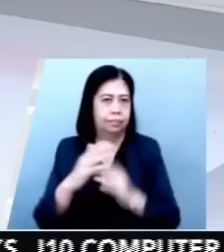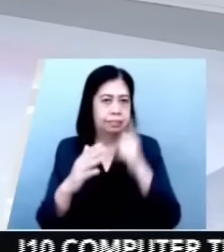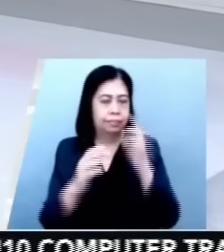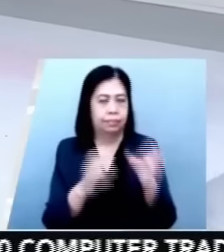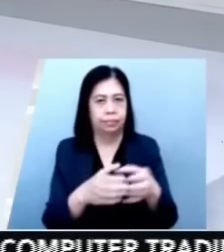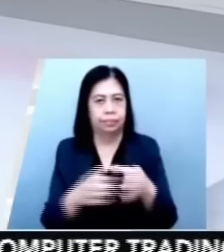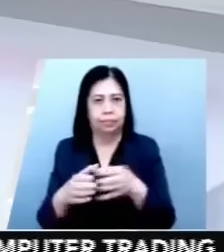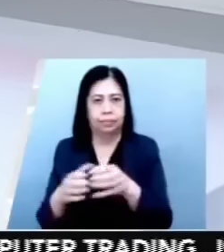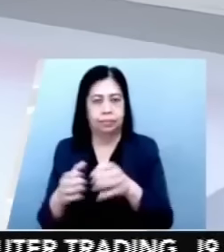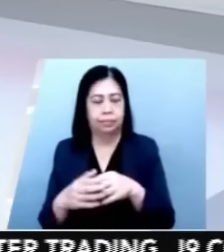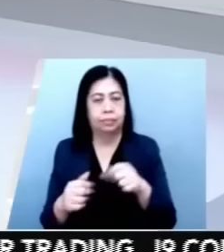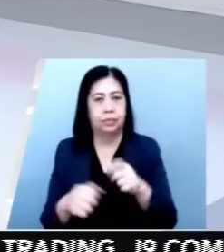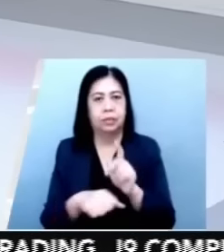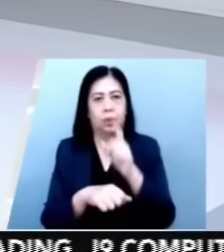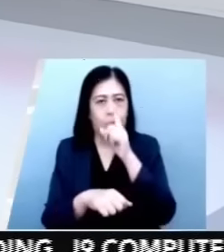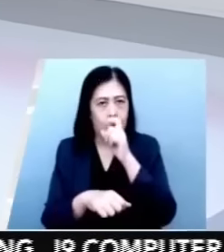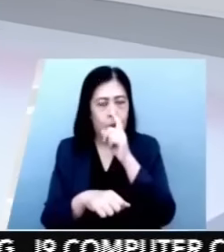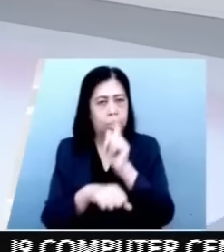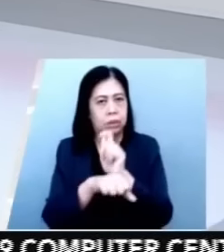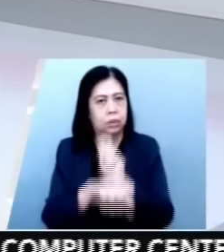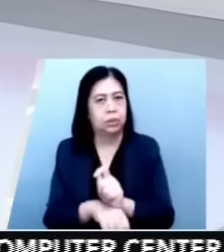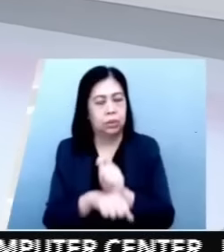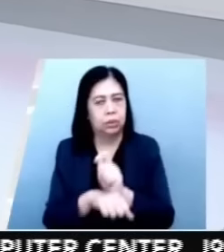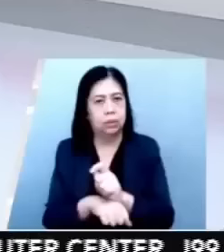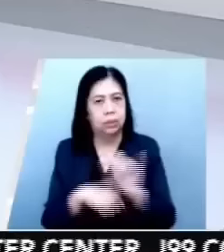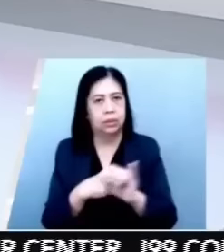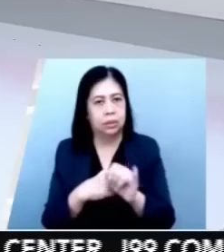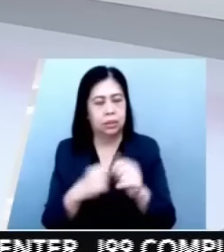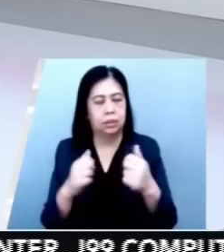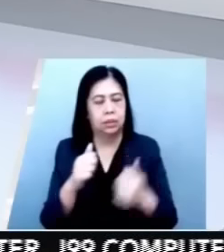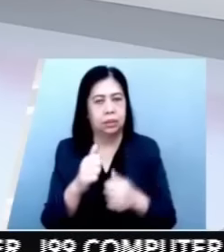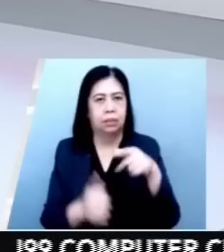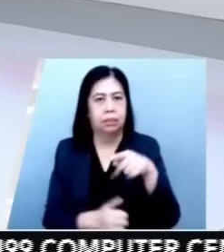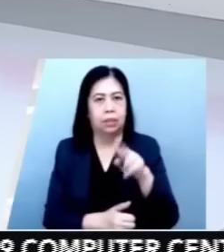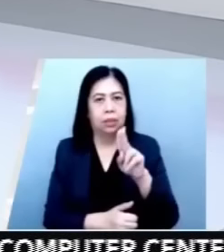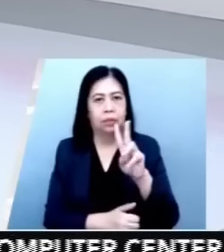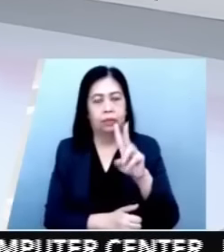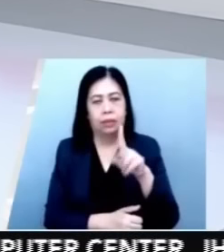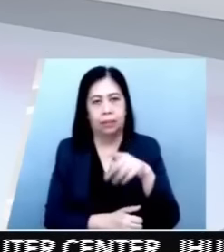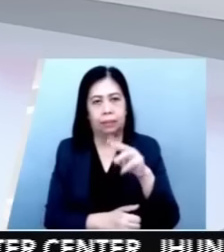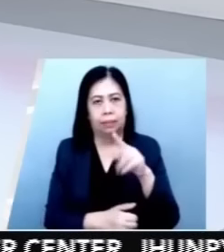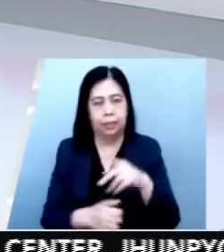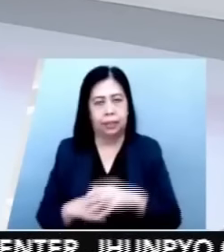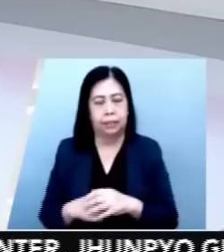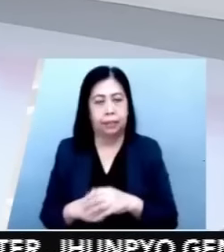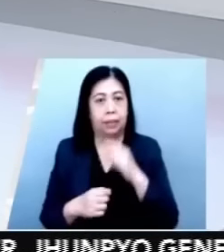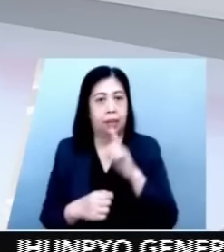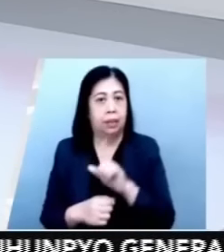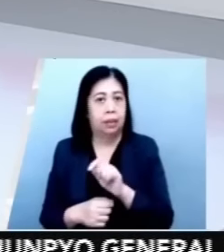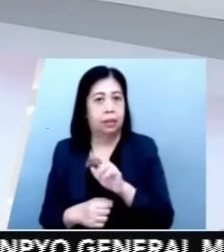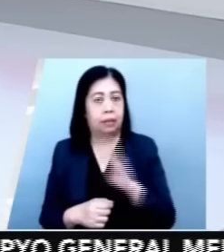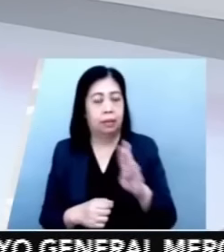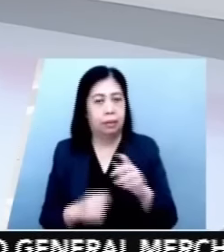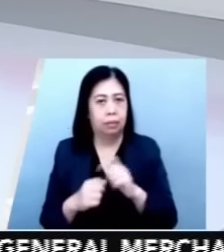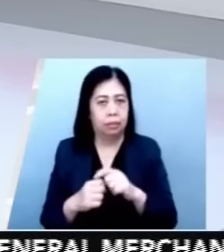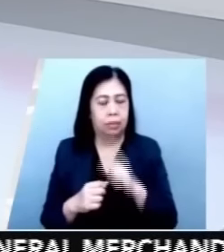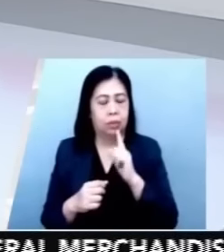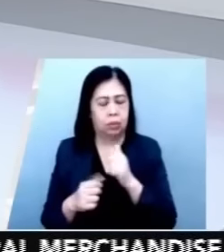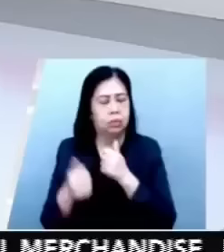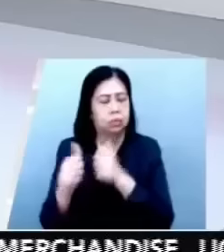mga tradisyonal na jeepney sa ilalim ng PUV Modernization Program. Ang LTFRB na tatalima raw sa